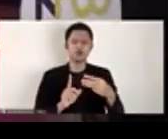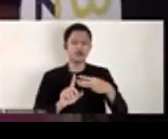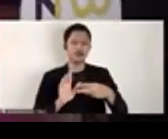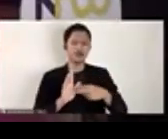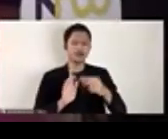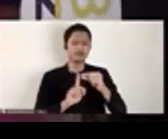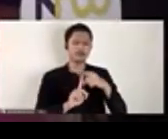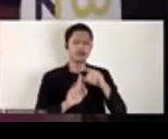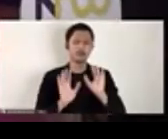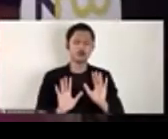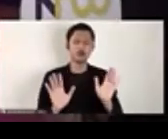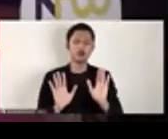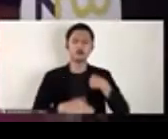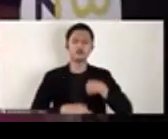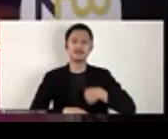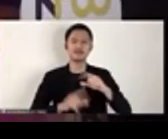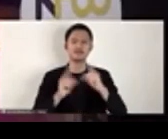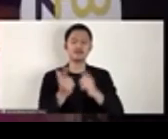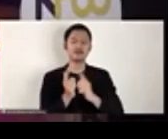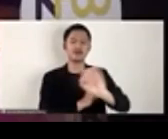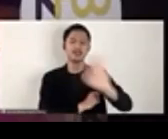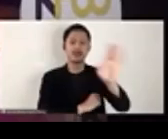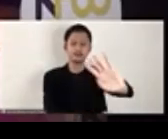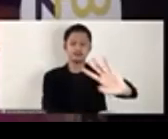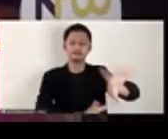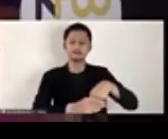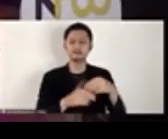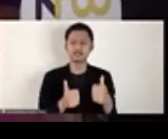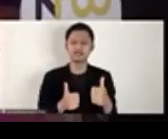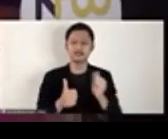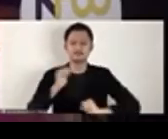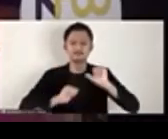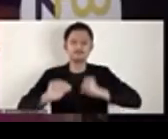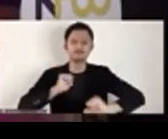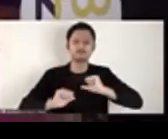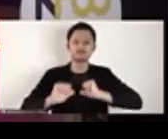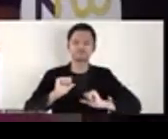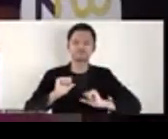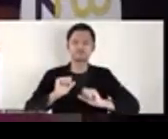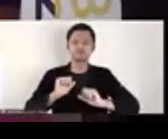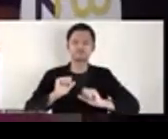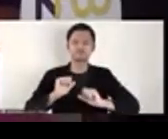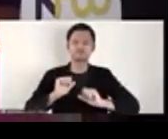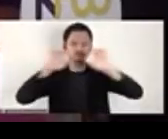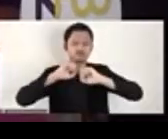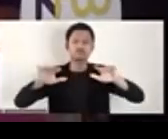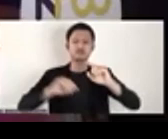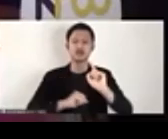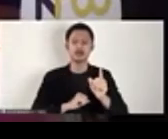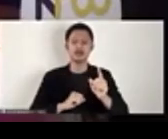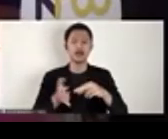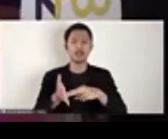tapi juga Kementerian lembaga terkait sebagai vocal point dari masing-masing aksi kemudian juga tidak bukan bagi kita yang